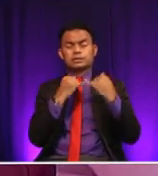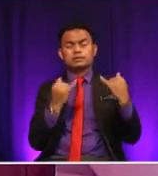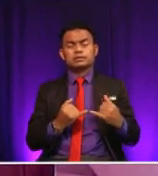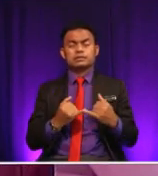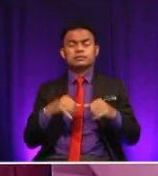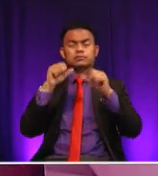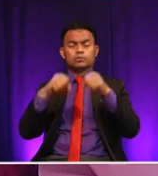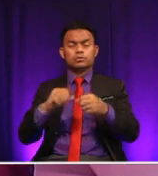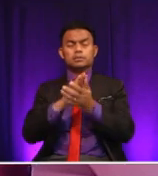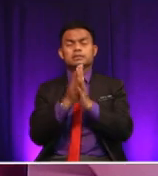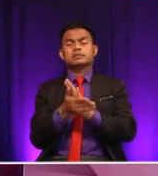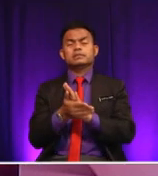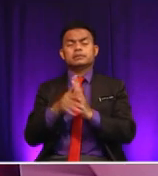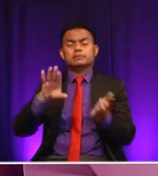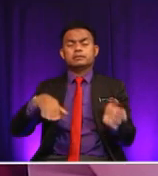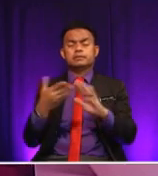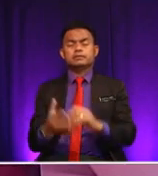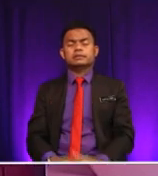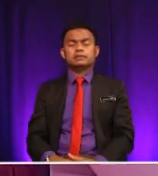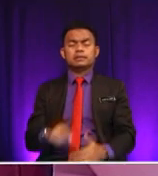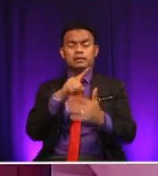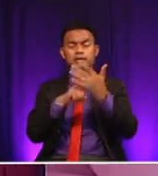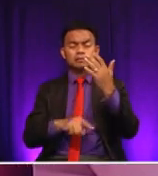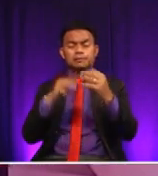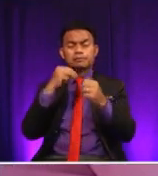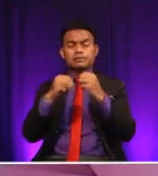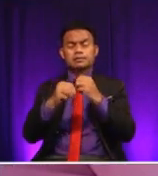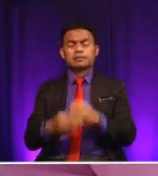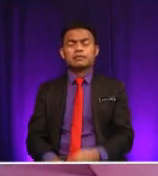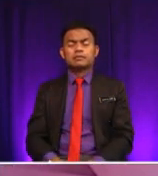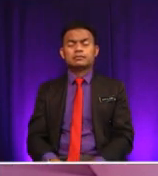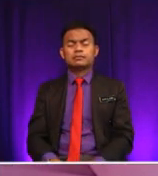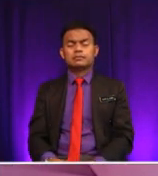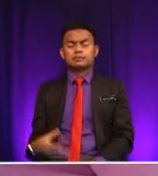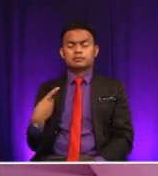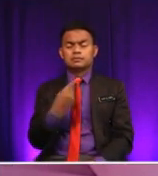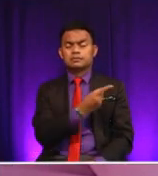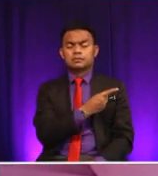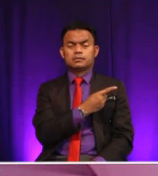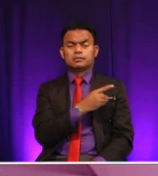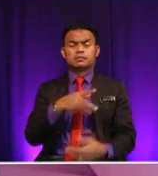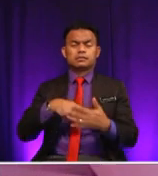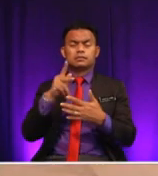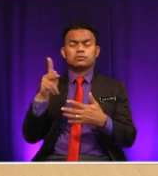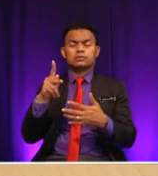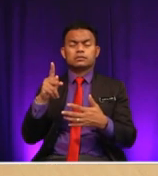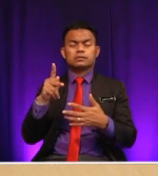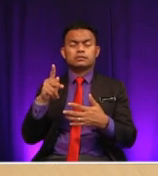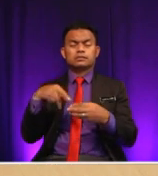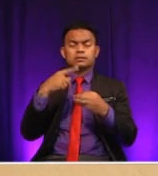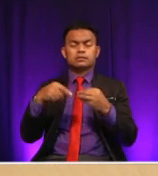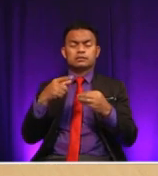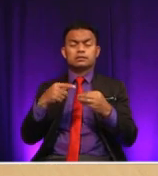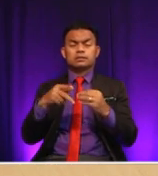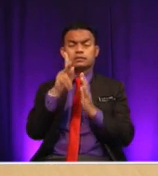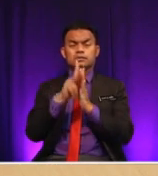oke apa persoalan dia persoalannya kita keluarkannya di sini ada persoalan tentang kepentingan bersikap rasional